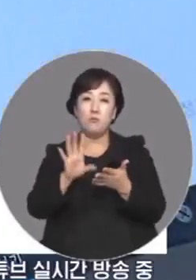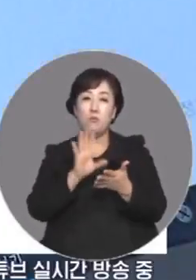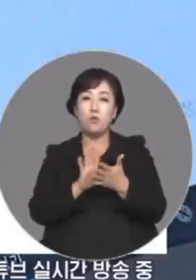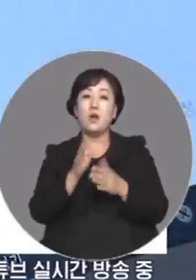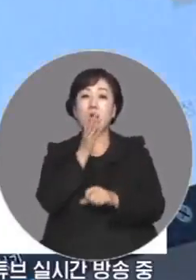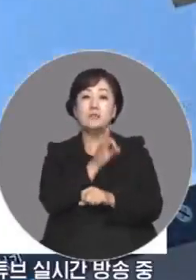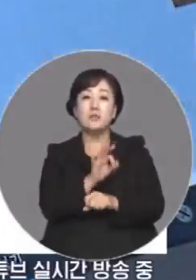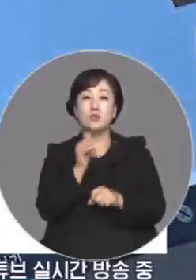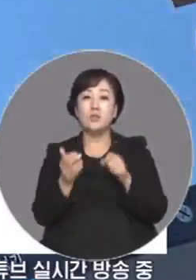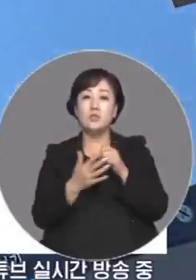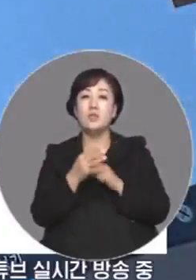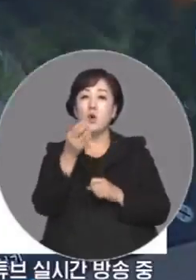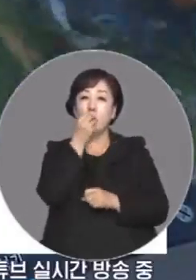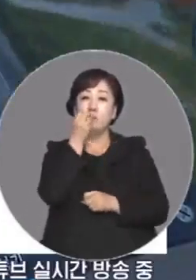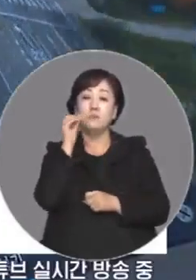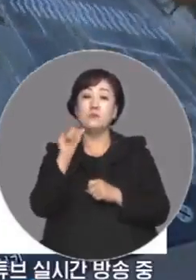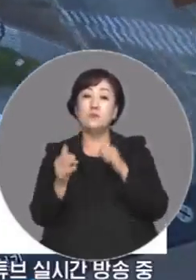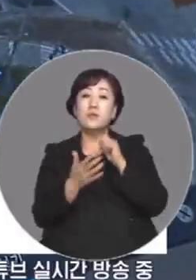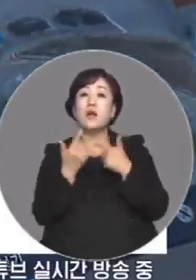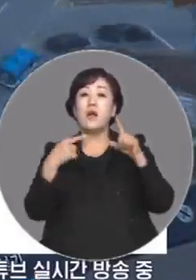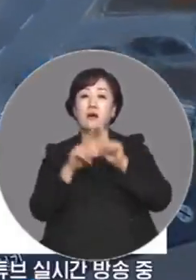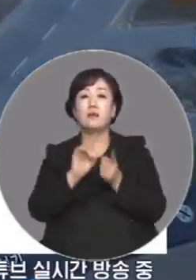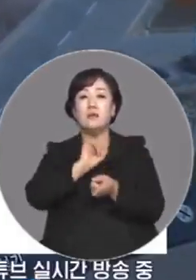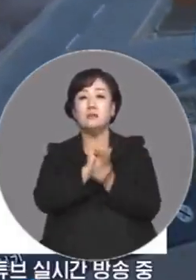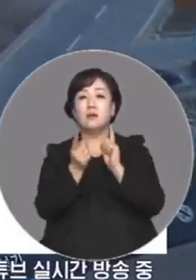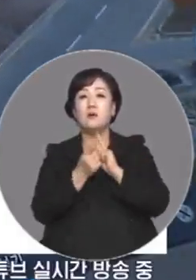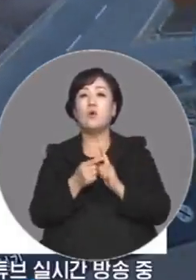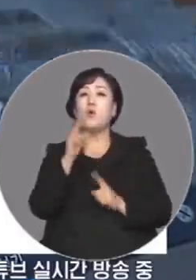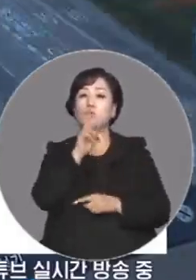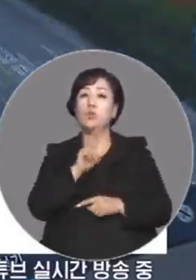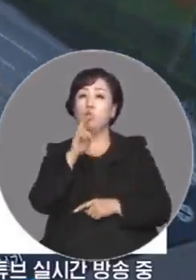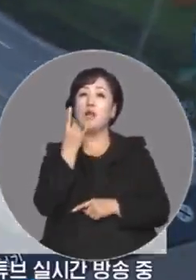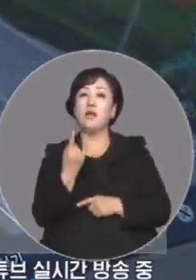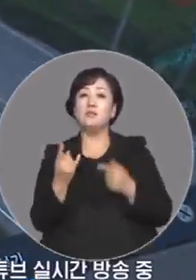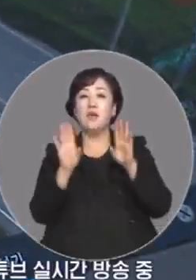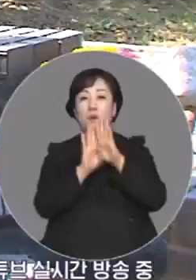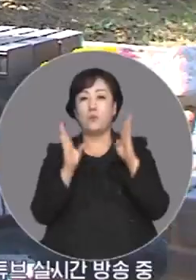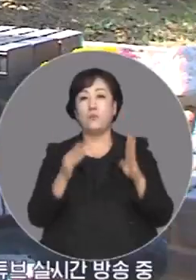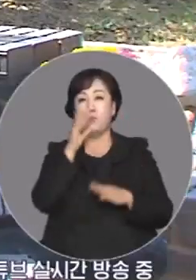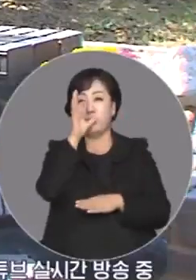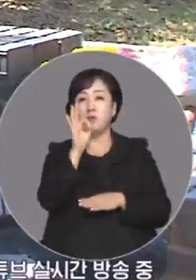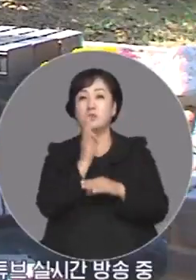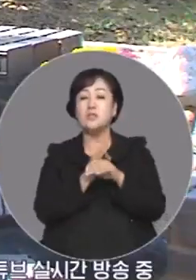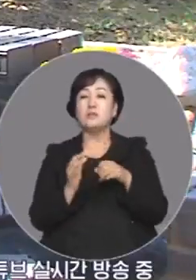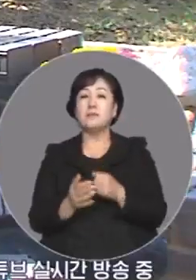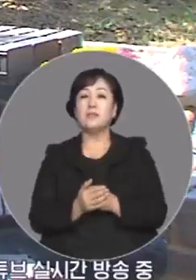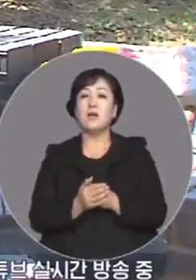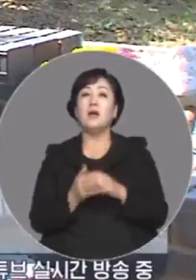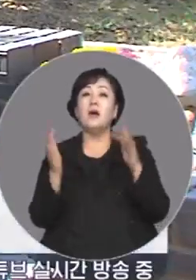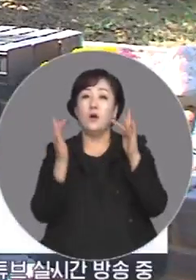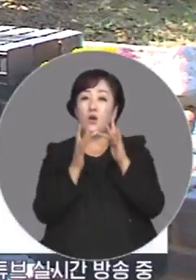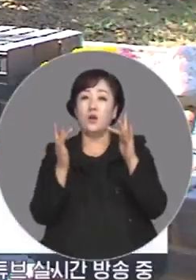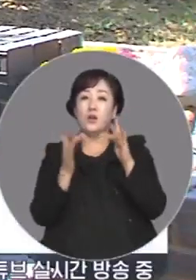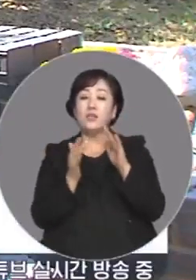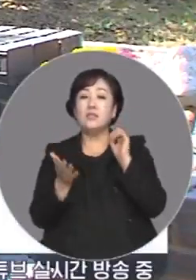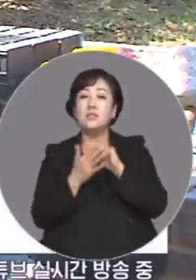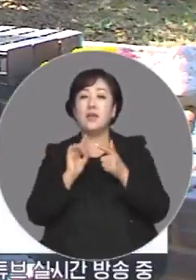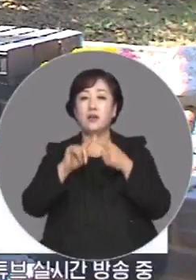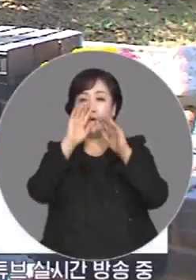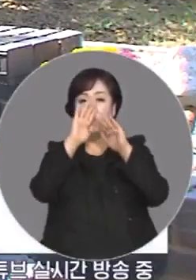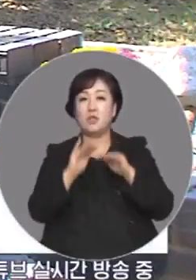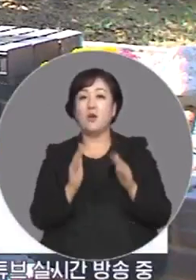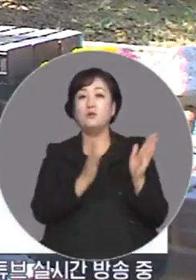있는 홈쇼핑과 개막식, 글로벌 옹기가요제를 감상할 수 있습니다. 온라인 옹기 테마파크를